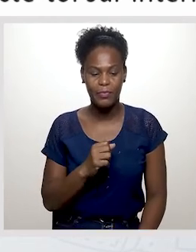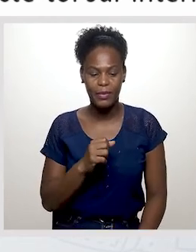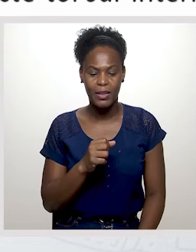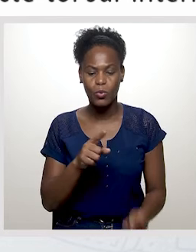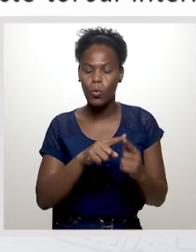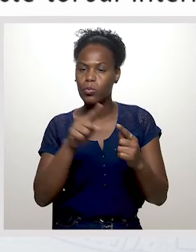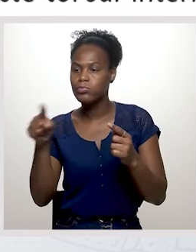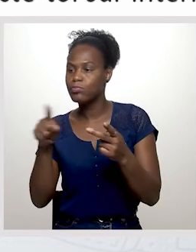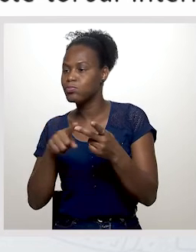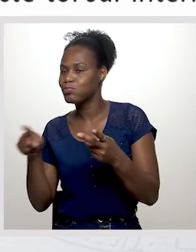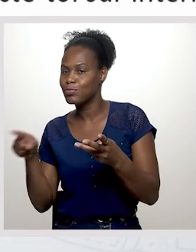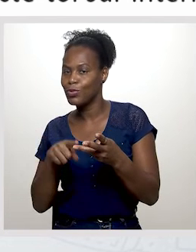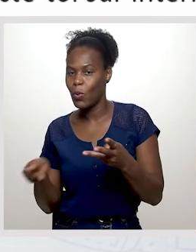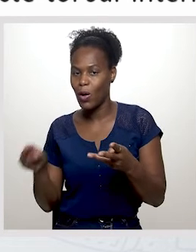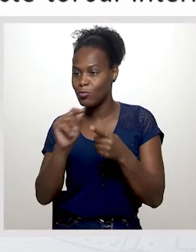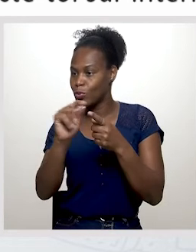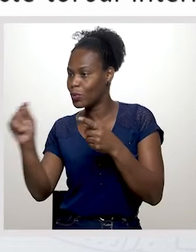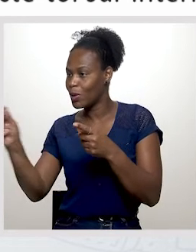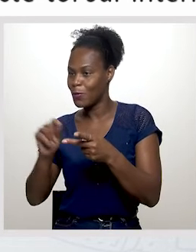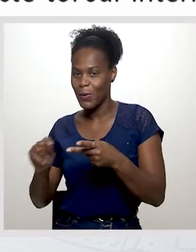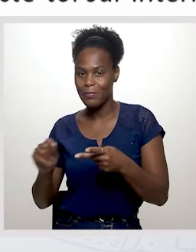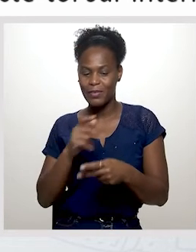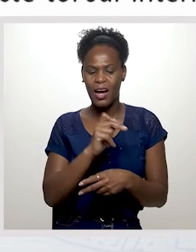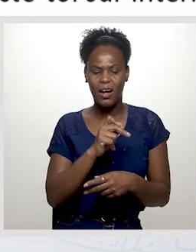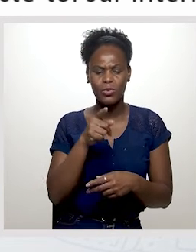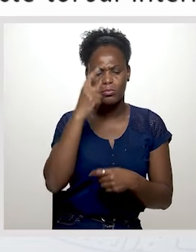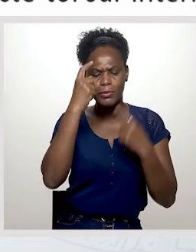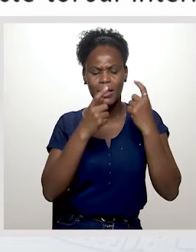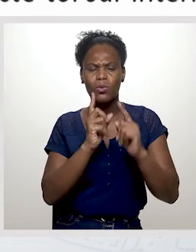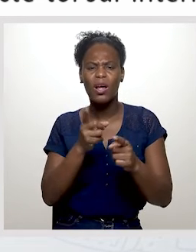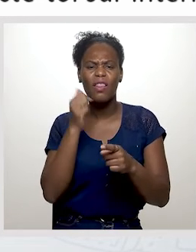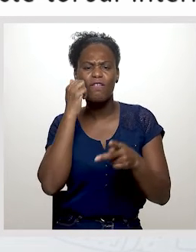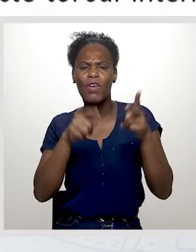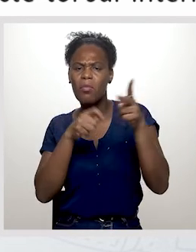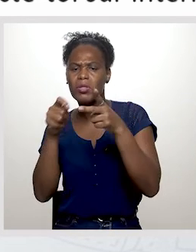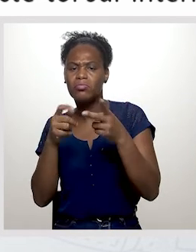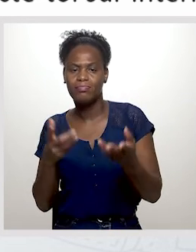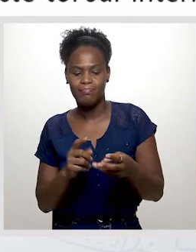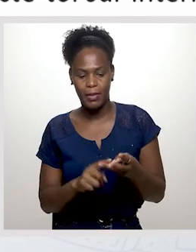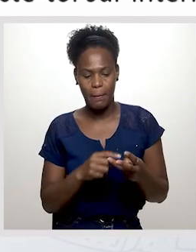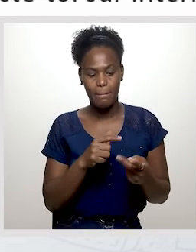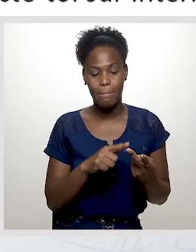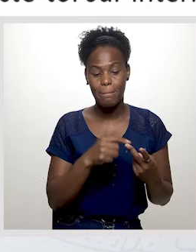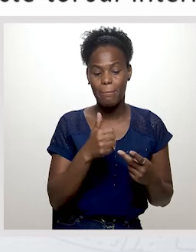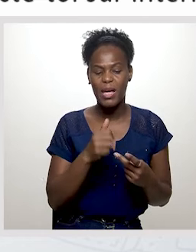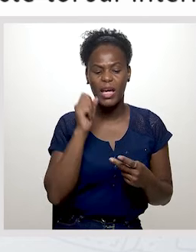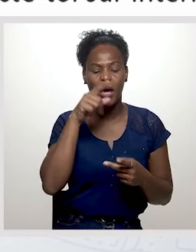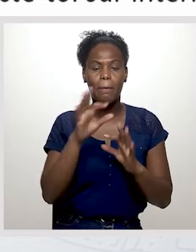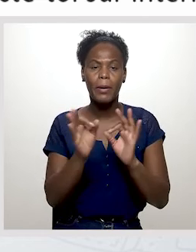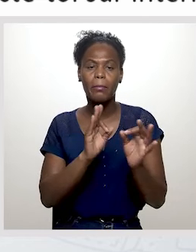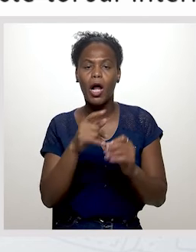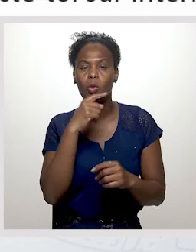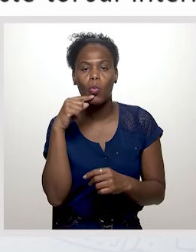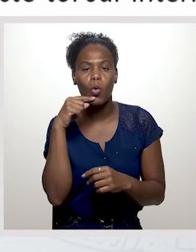Associe. A. Qu'est-ce que tu penses de ce film? B. Qui a préparé ce